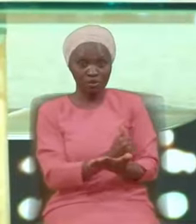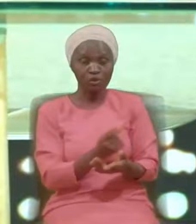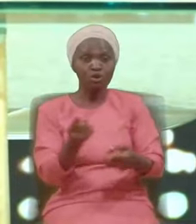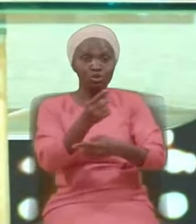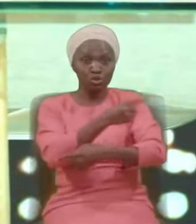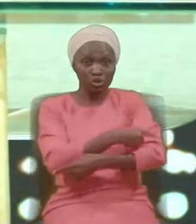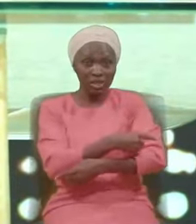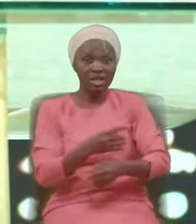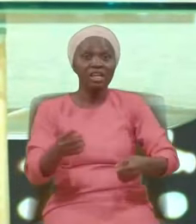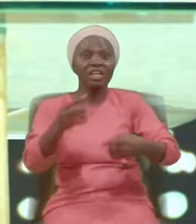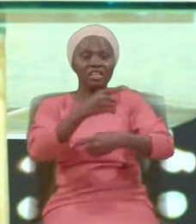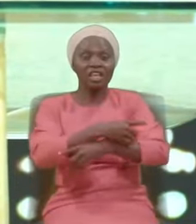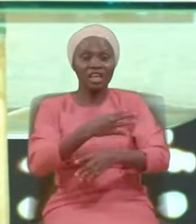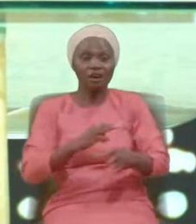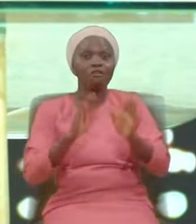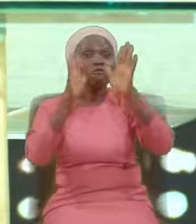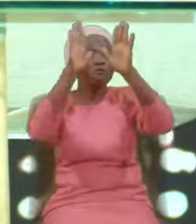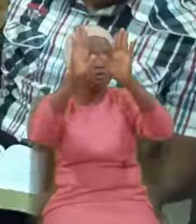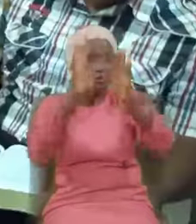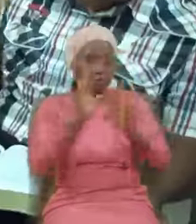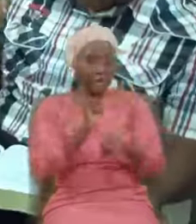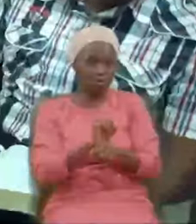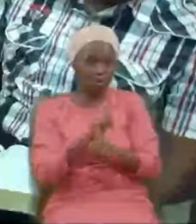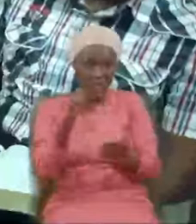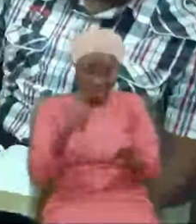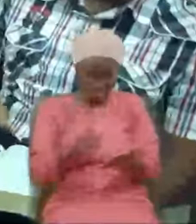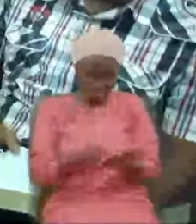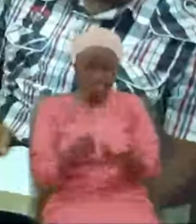Aujourd'hui, le jour de miracle.